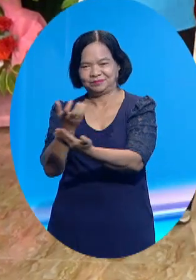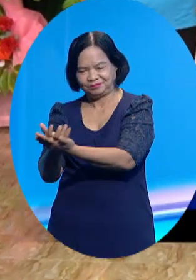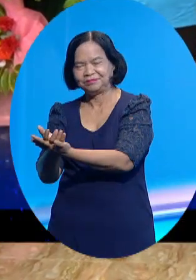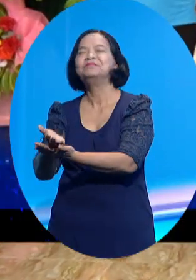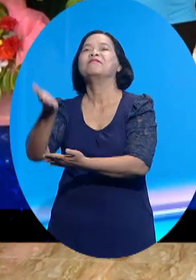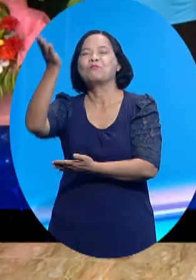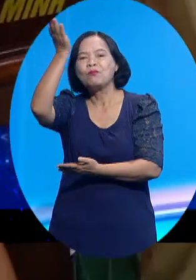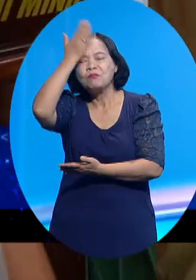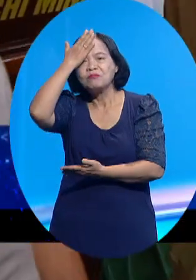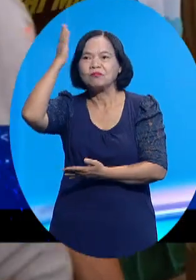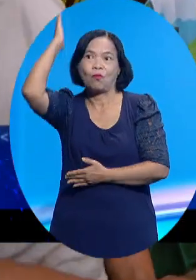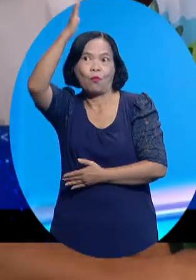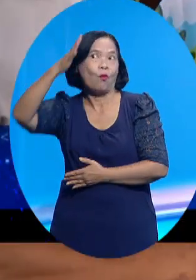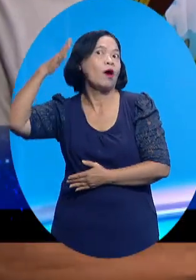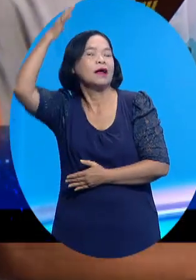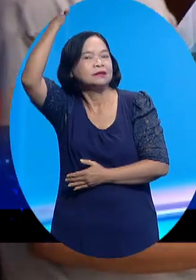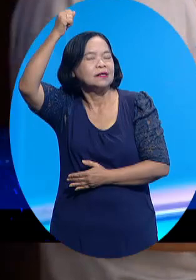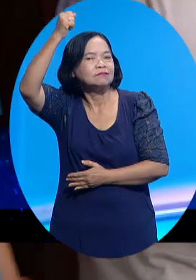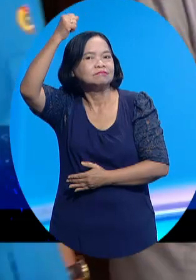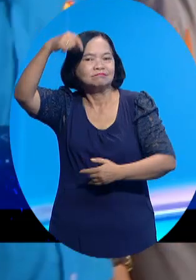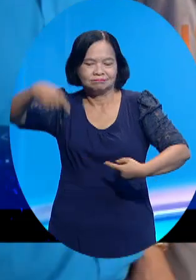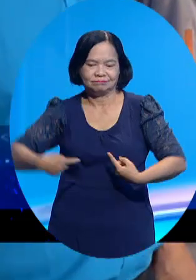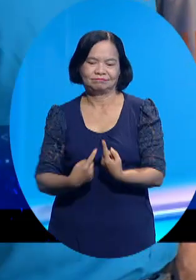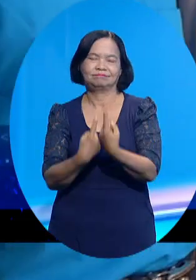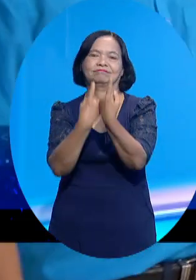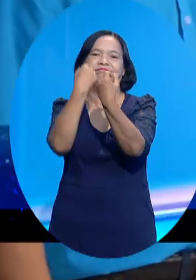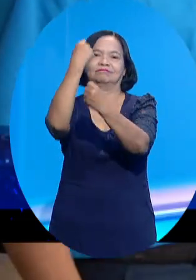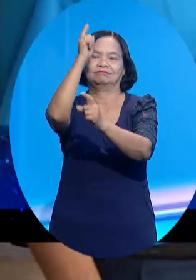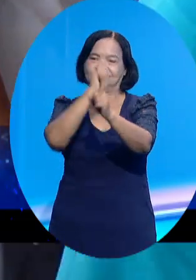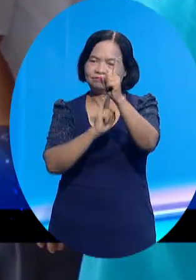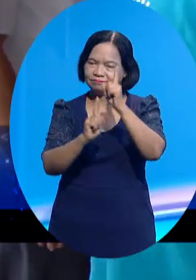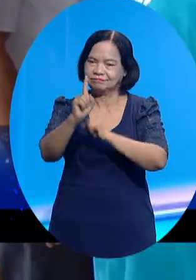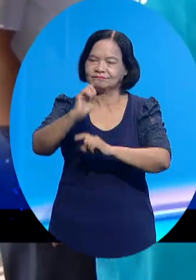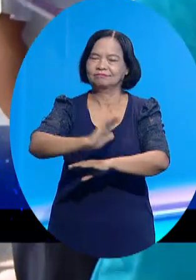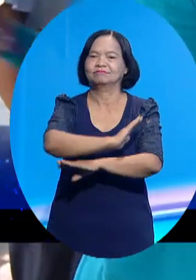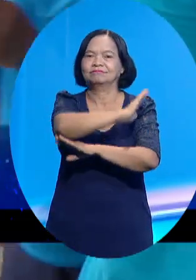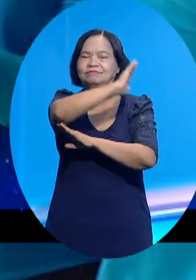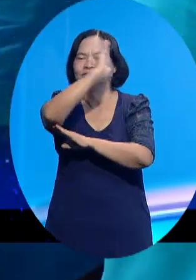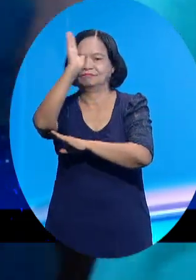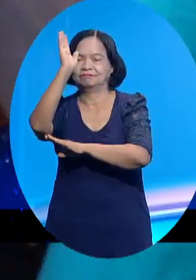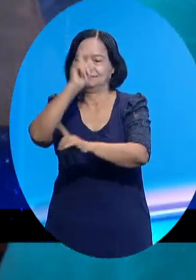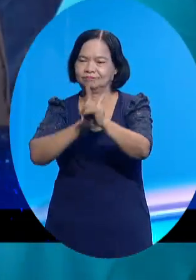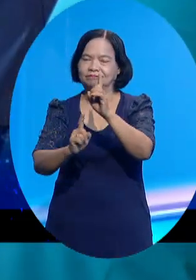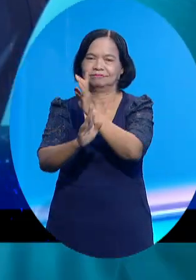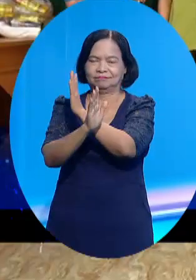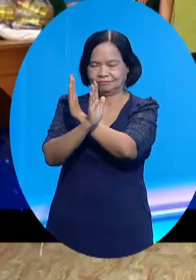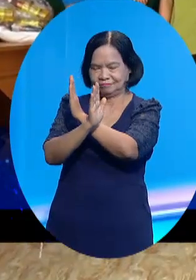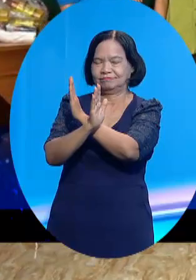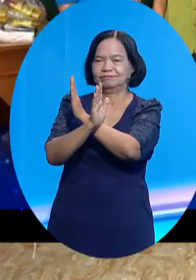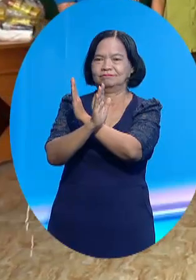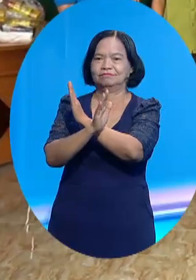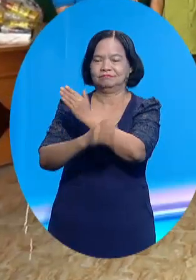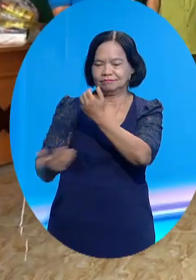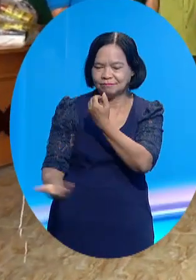nâng cao nhận thức về tầm quan trọng của thiên nhiên đồng thời dự án cũng thúc đẩy đa dạng sinh học phát triển hệ sinh thái rừng phòng hộ rừng đặc dụng